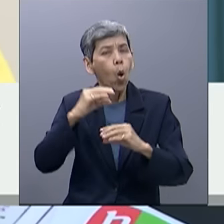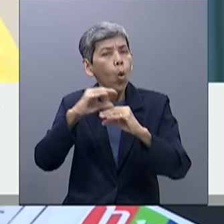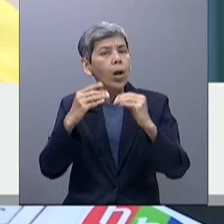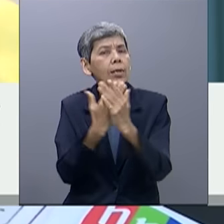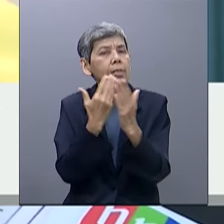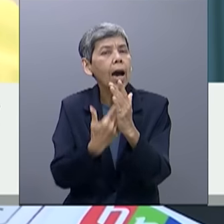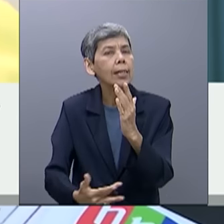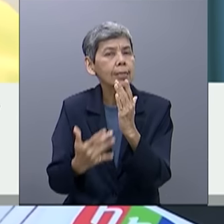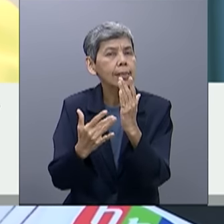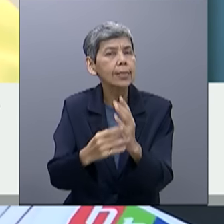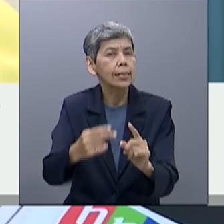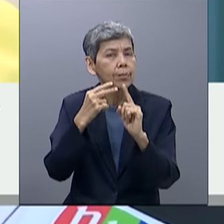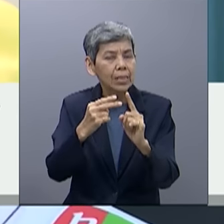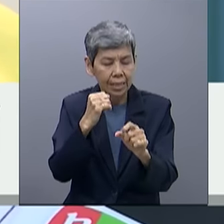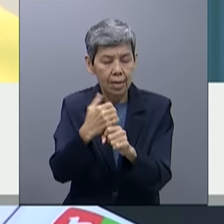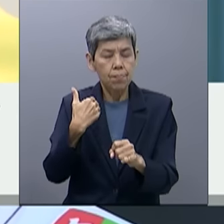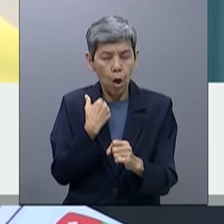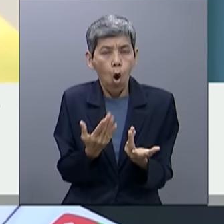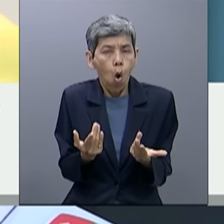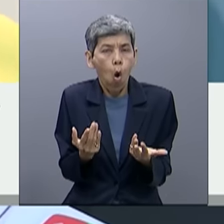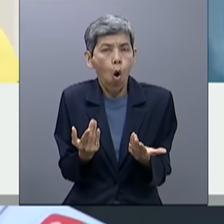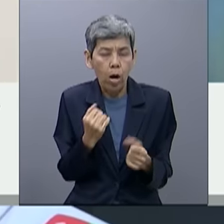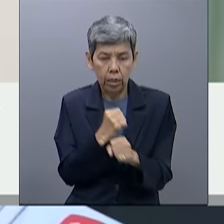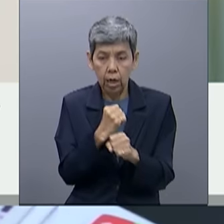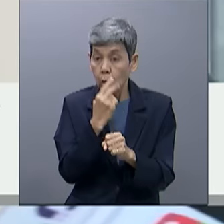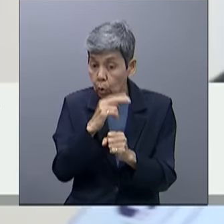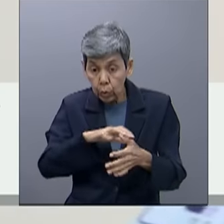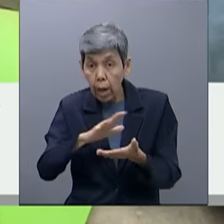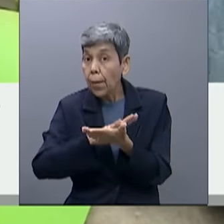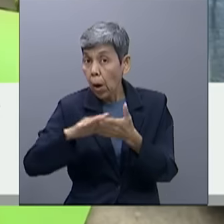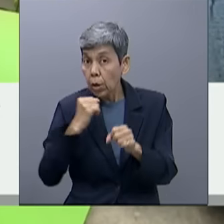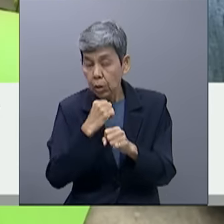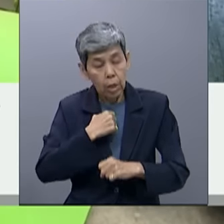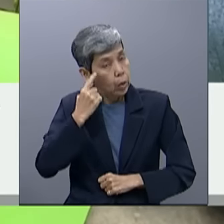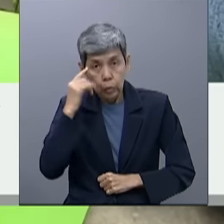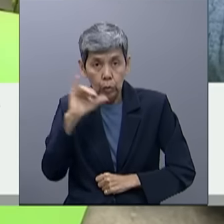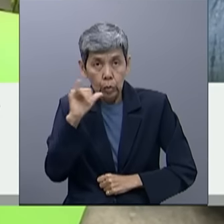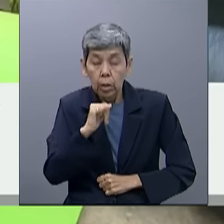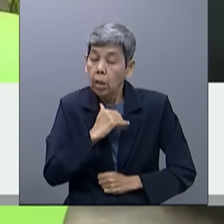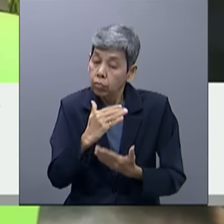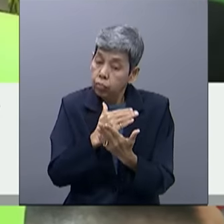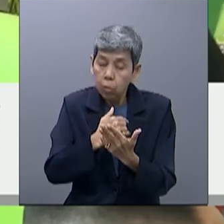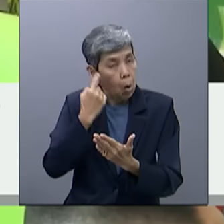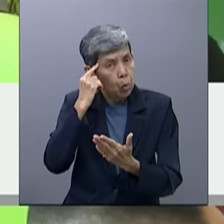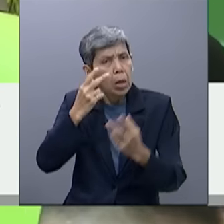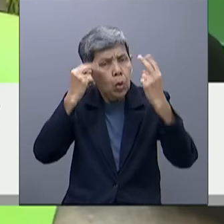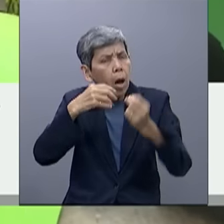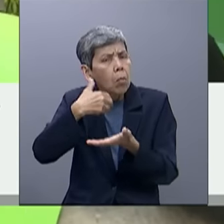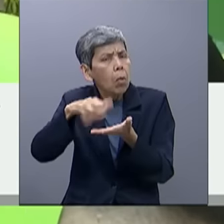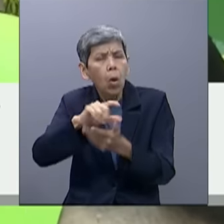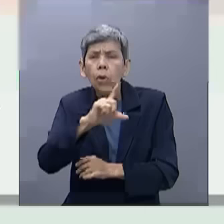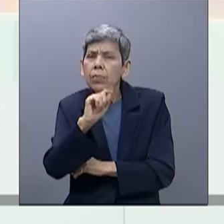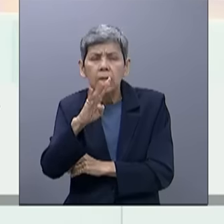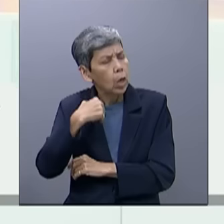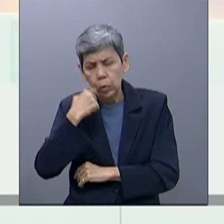จิทัลวอลเล็ตค่ะเพราะว่าอาจจะต้องรอให้เรื่องเรียบร้อยก่อนนะคะและไม่ทราบถึงรายละเอียดนะคะที่นายกจะแถลงวันที่